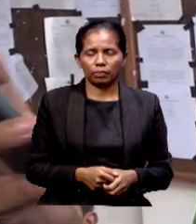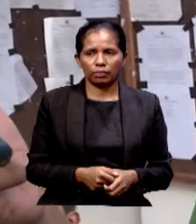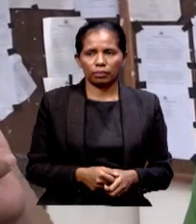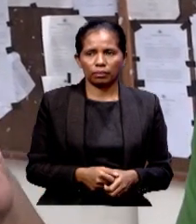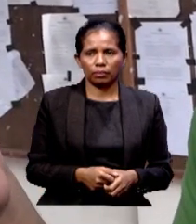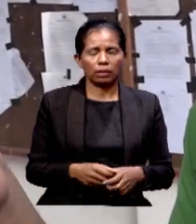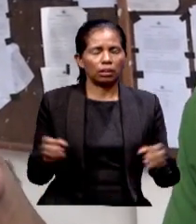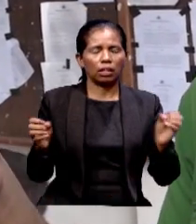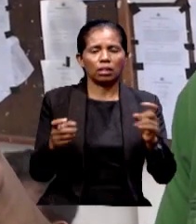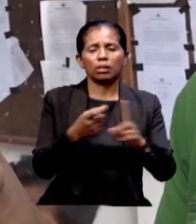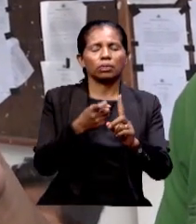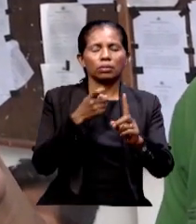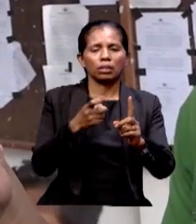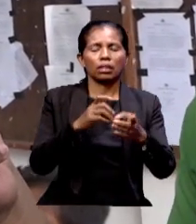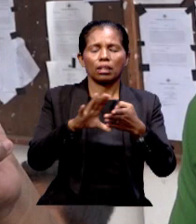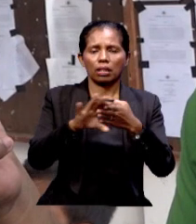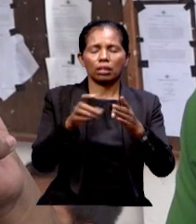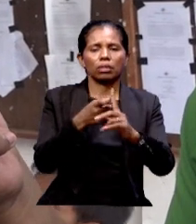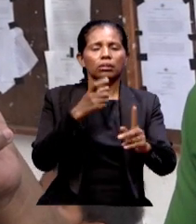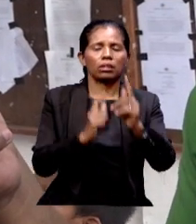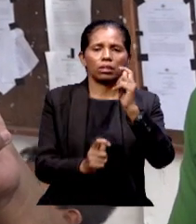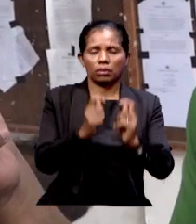Lah iha mandat. Lah iha mandat.